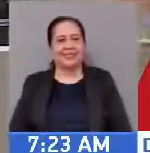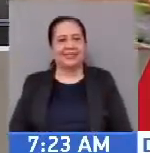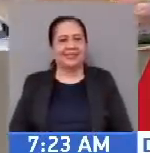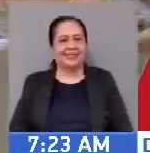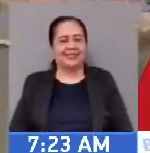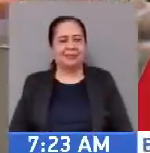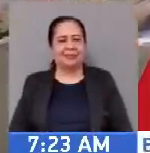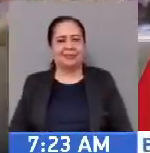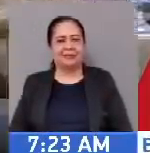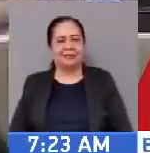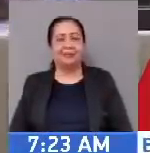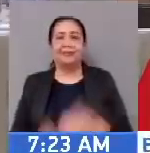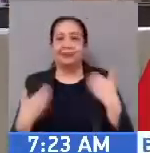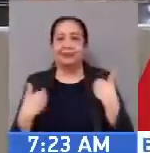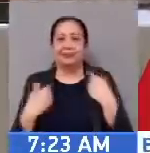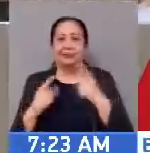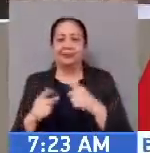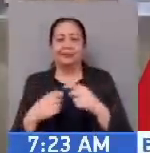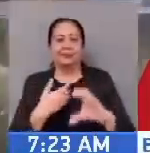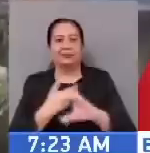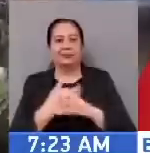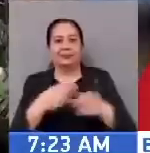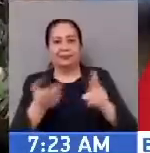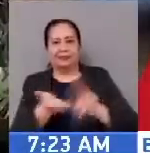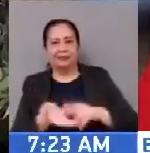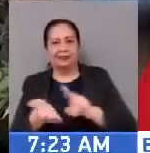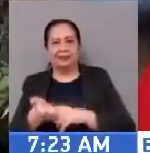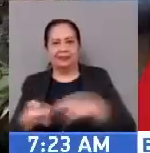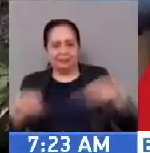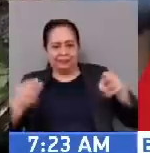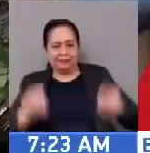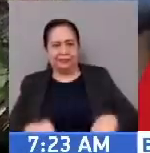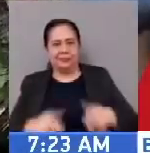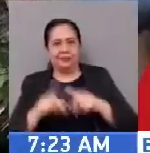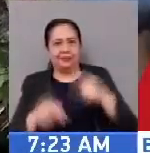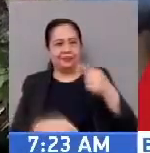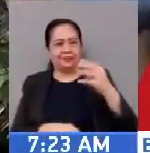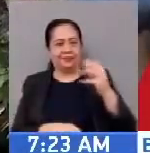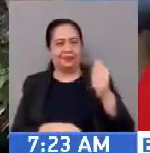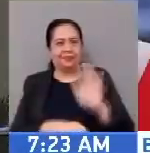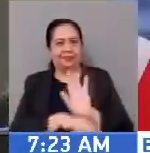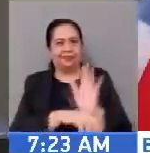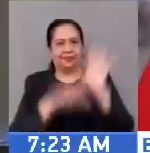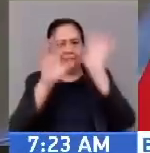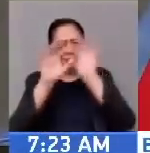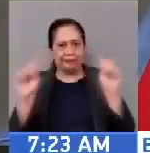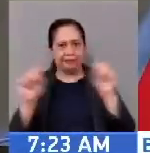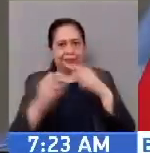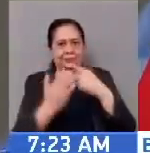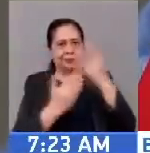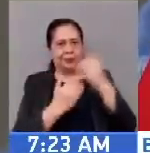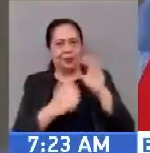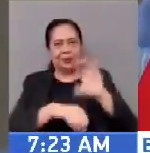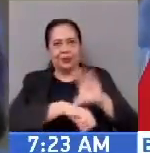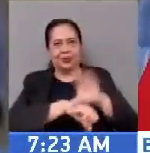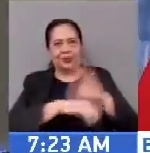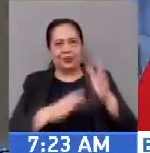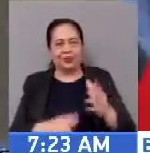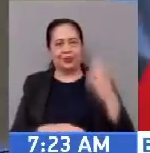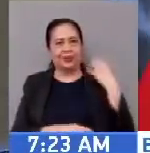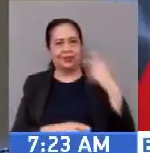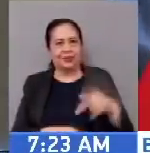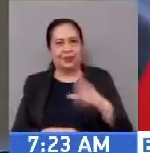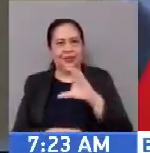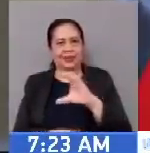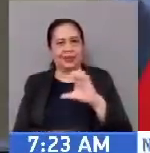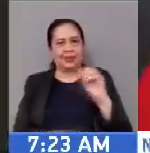Present sa contract signing sa panig ng GMA Network, sina GMA Films President at Programming Consultant to the Chairman and CEO, Attorney